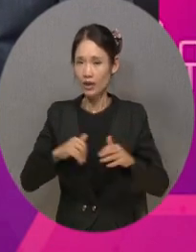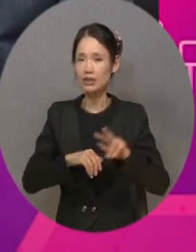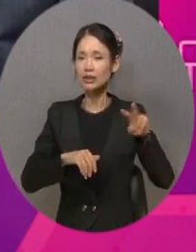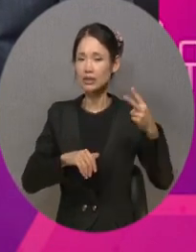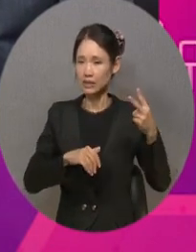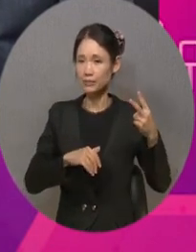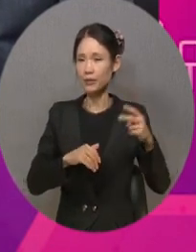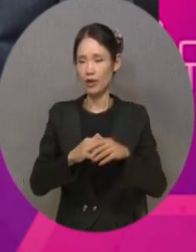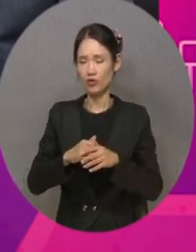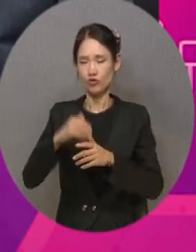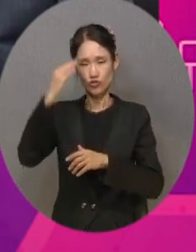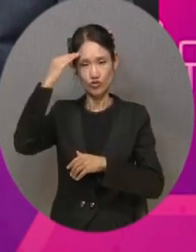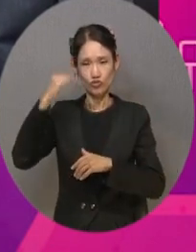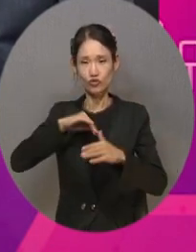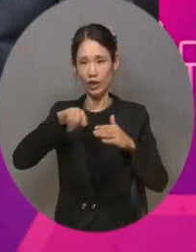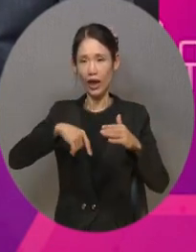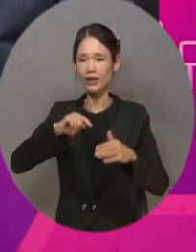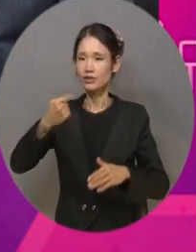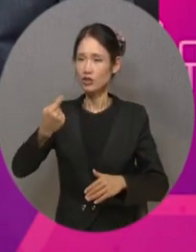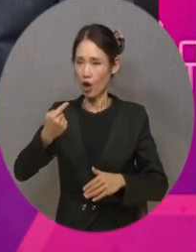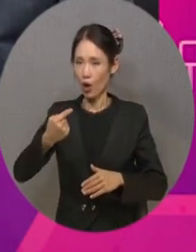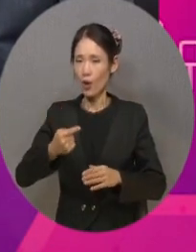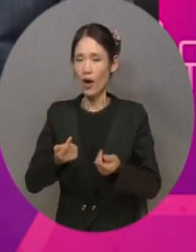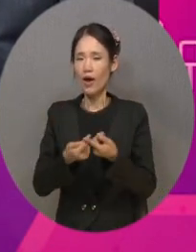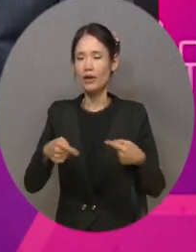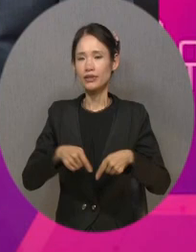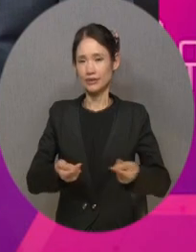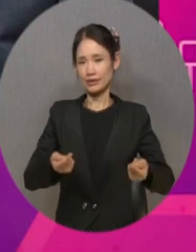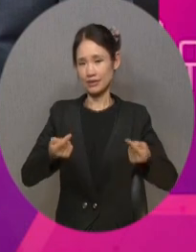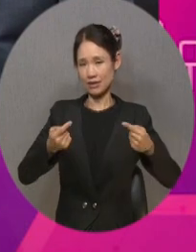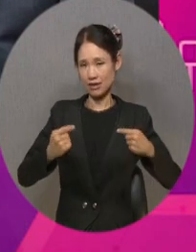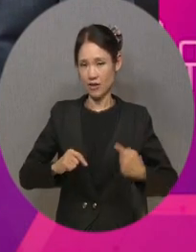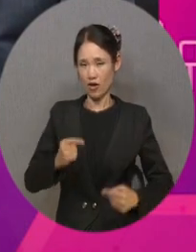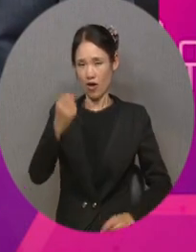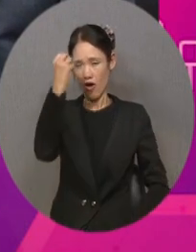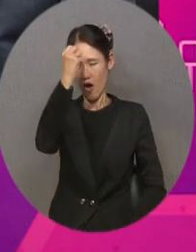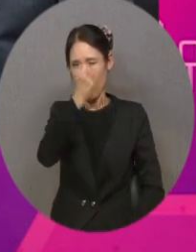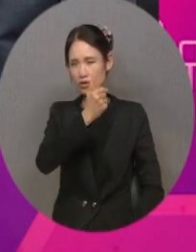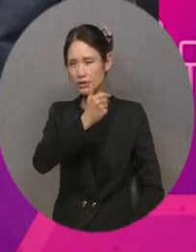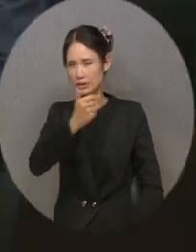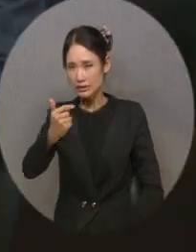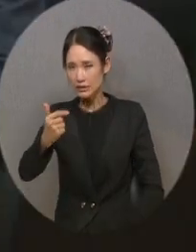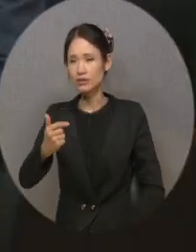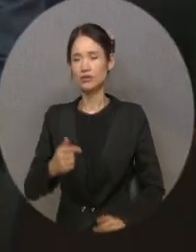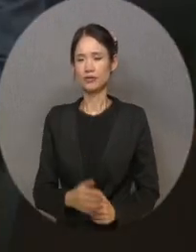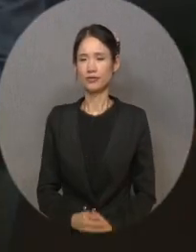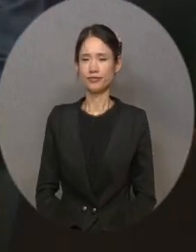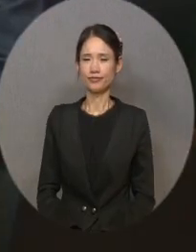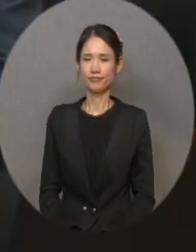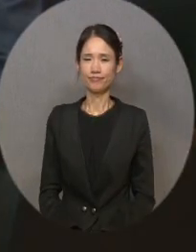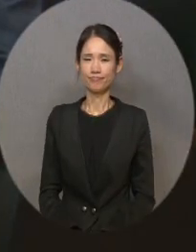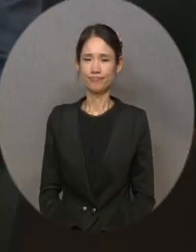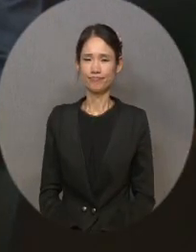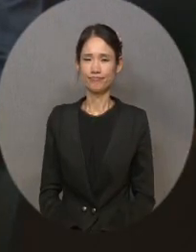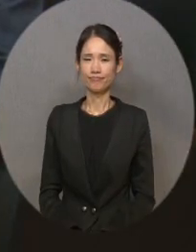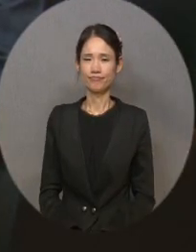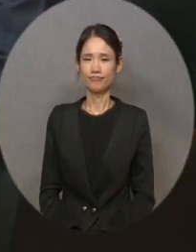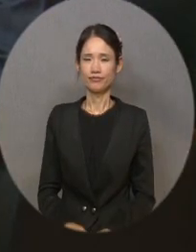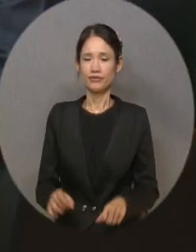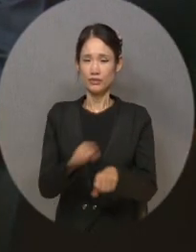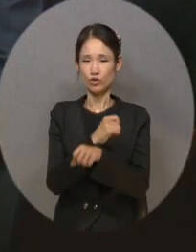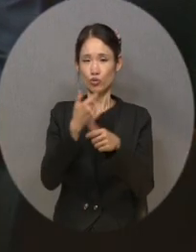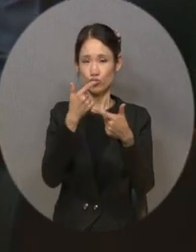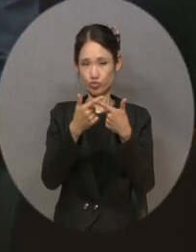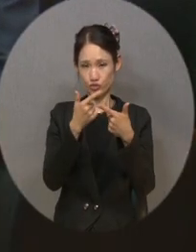200명, 국내에서 천여 명 이렇게 참여하는 대규모 회의입니다. 네. 특히